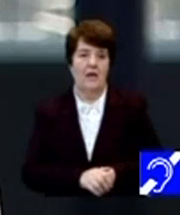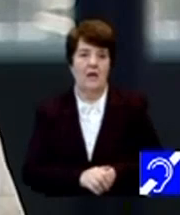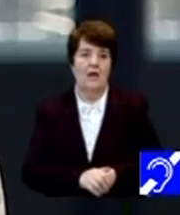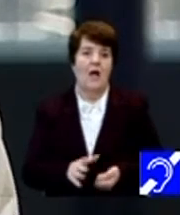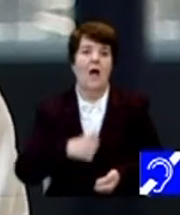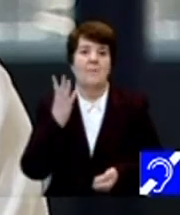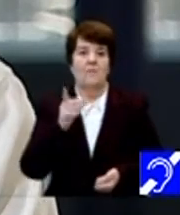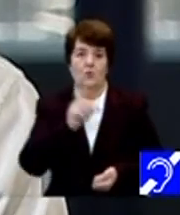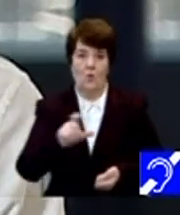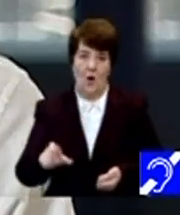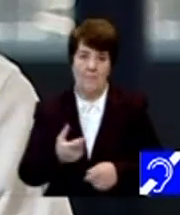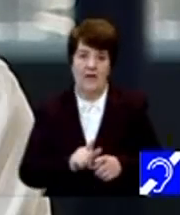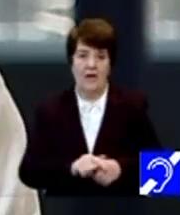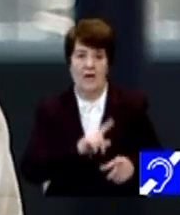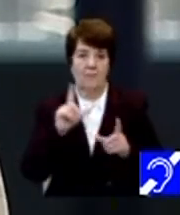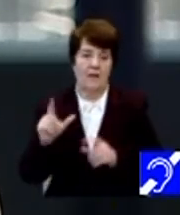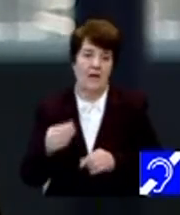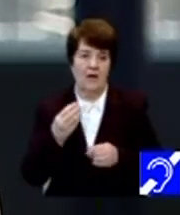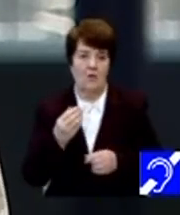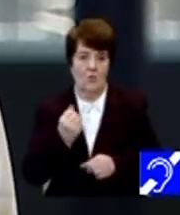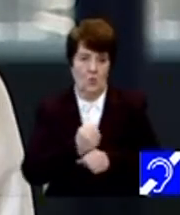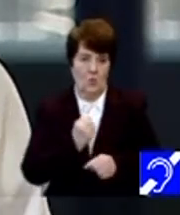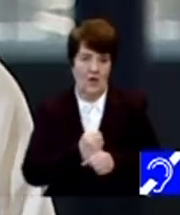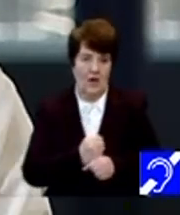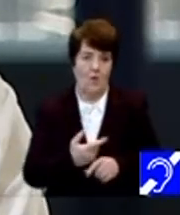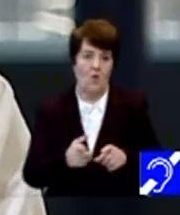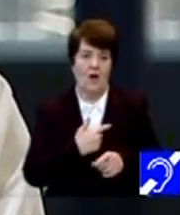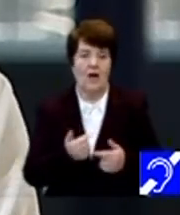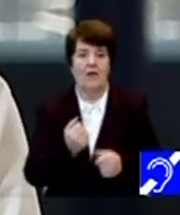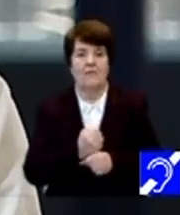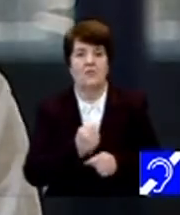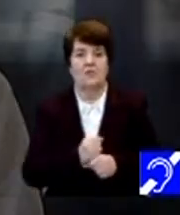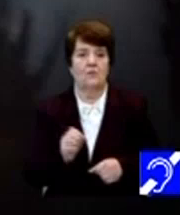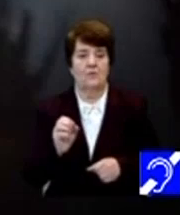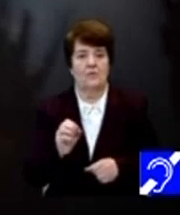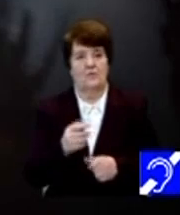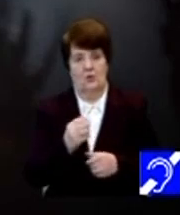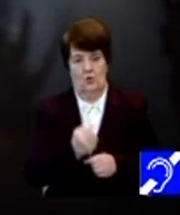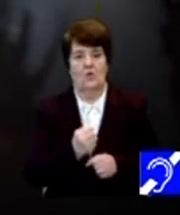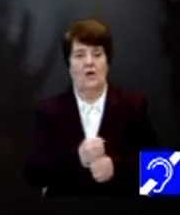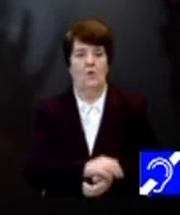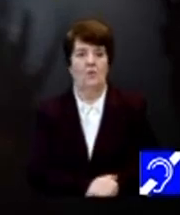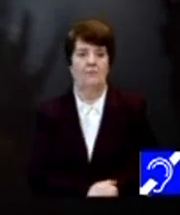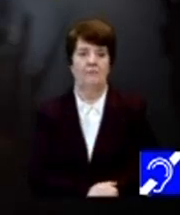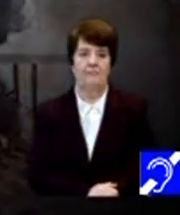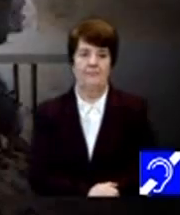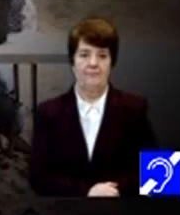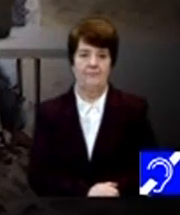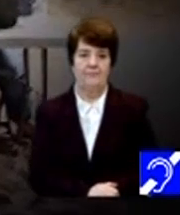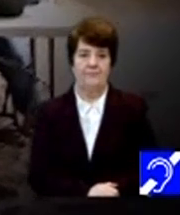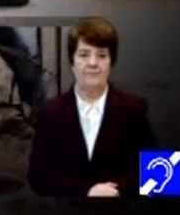pandemie. Și am avut oameni care plecau în Bali și lucrau, oameni care făceau turi Europei și lucrau.